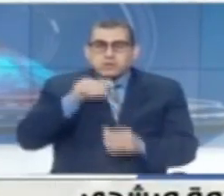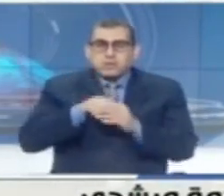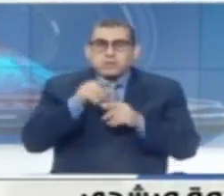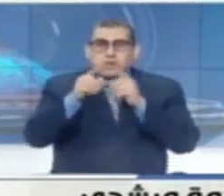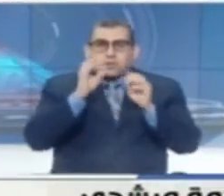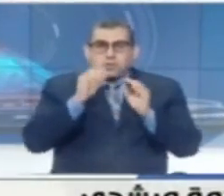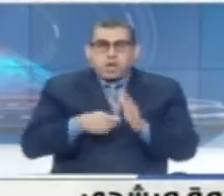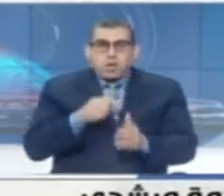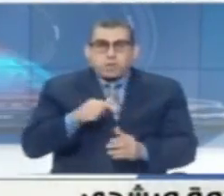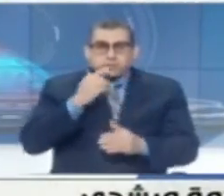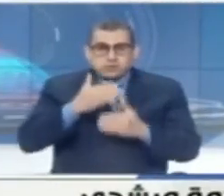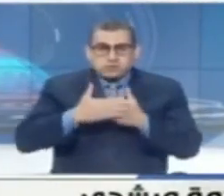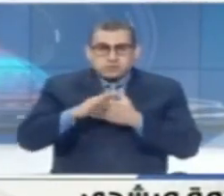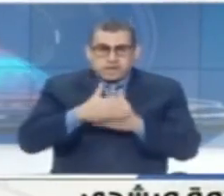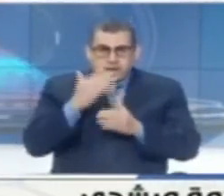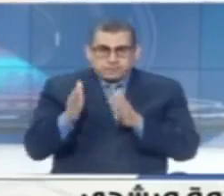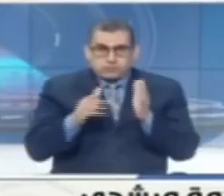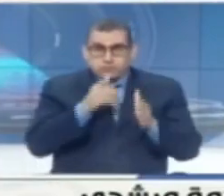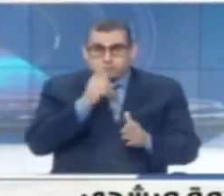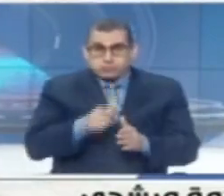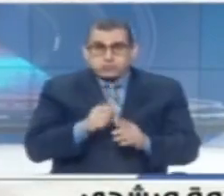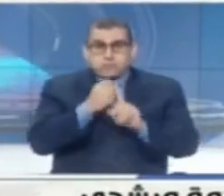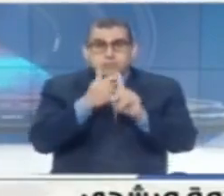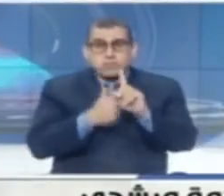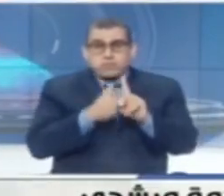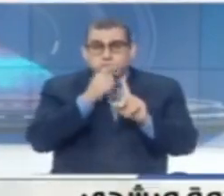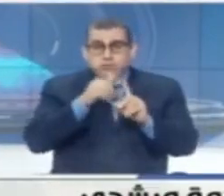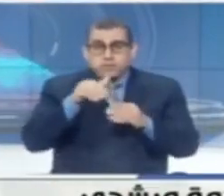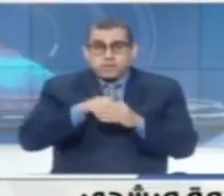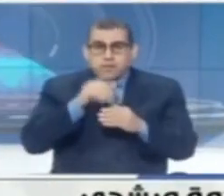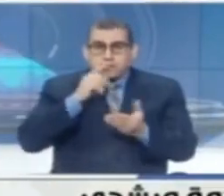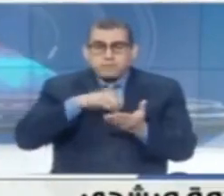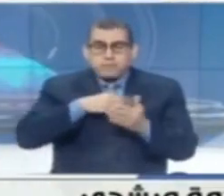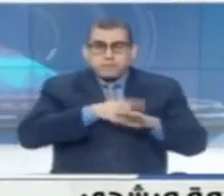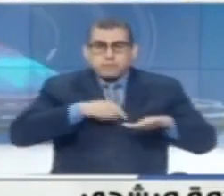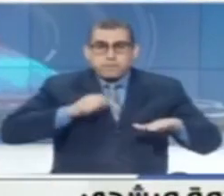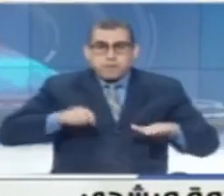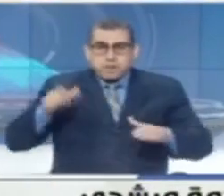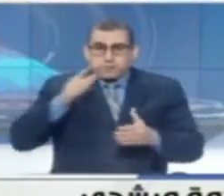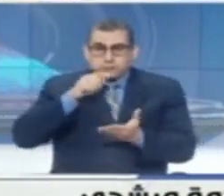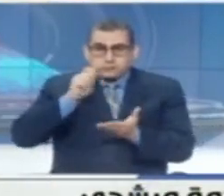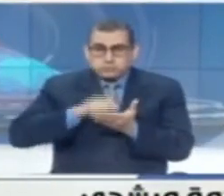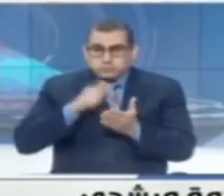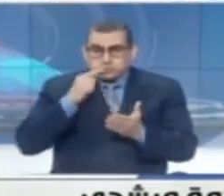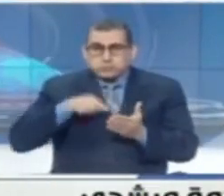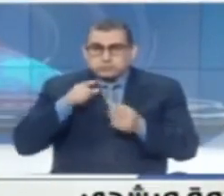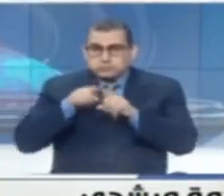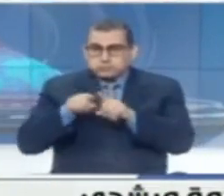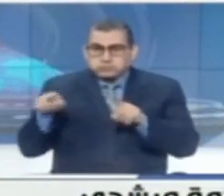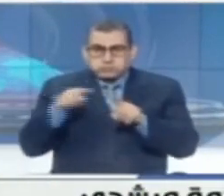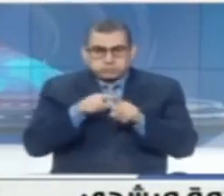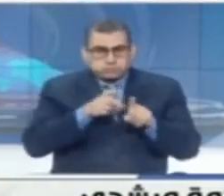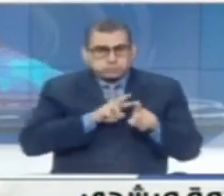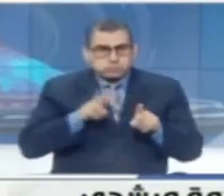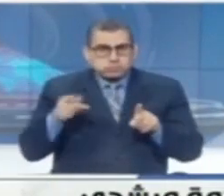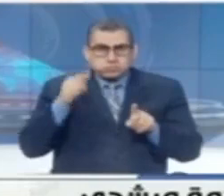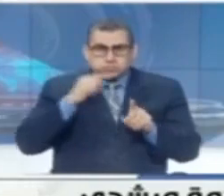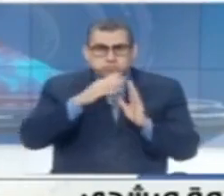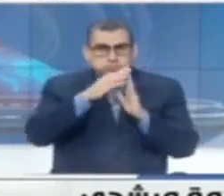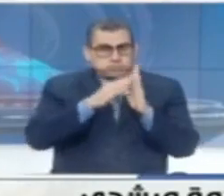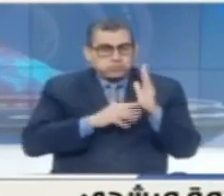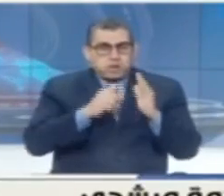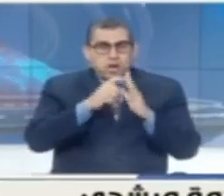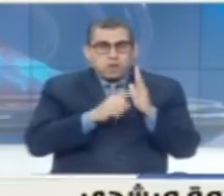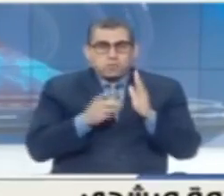الليبية منذ استقلالها. وأكدت المفوضية أن أحكام الطعون الصادرة من القضاء لم تتوافق مع نصوص